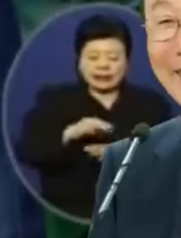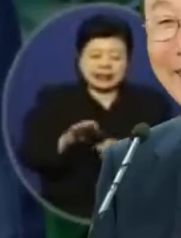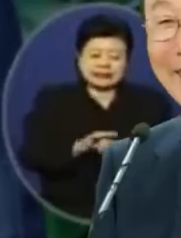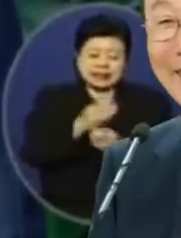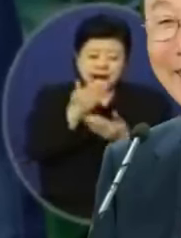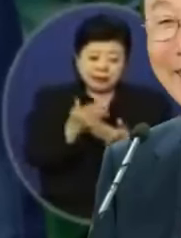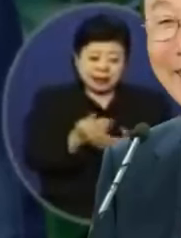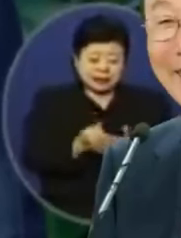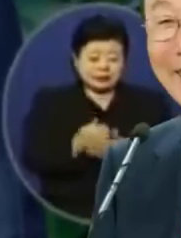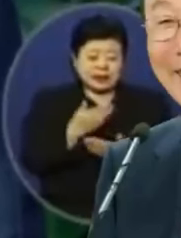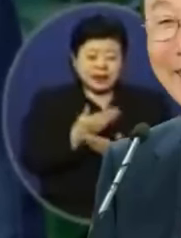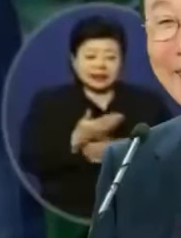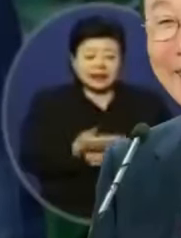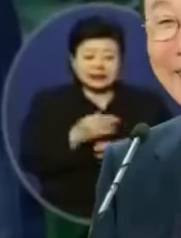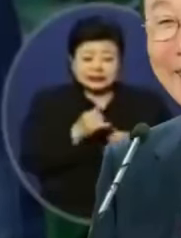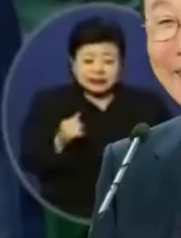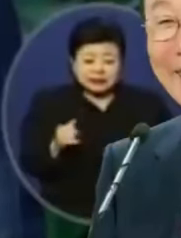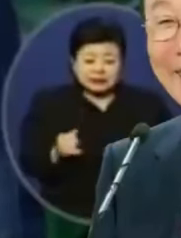때문에 다른